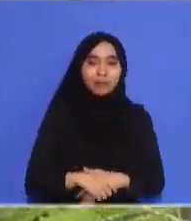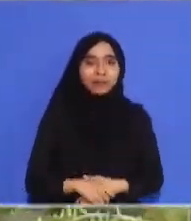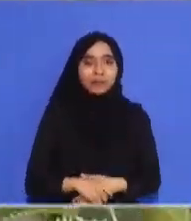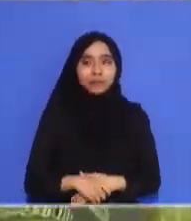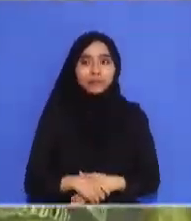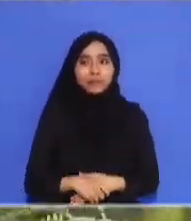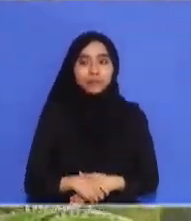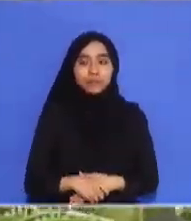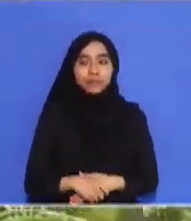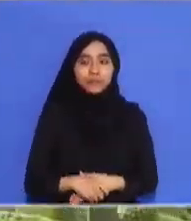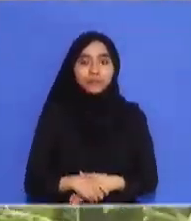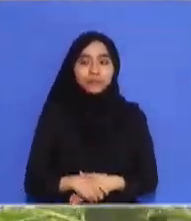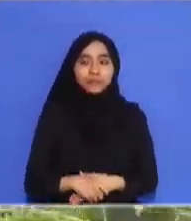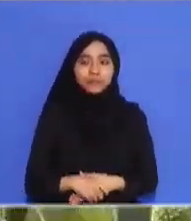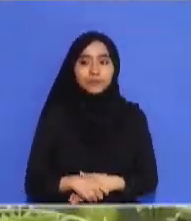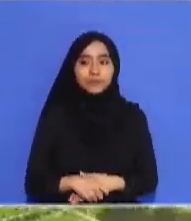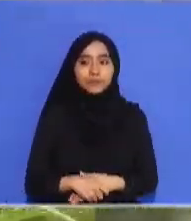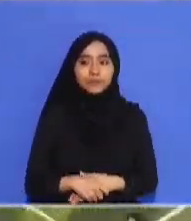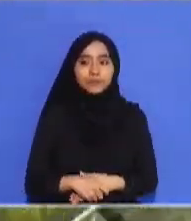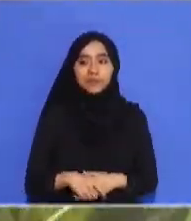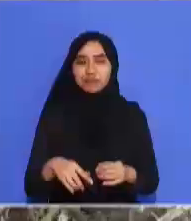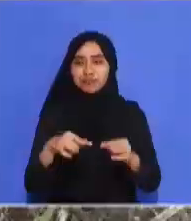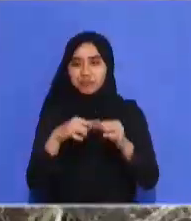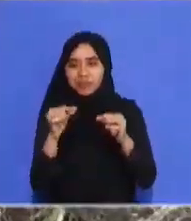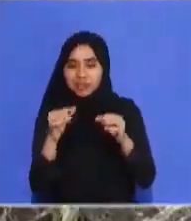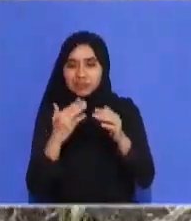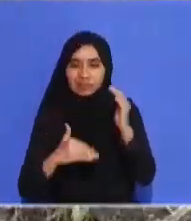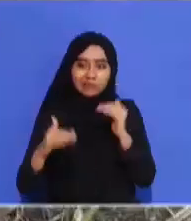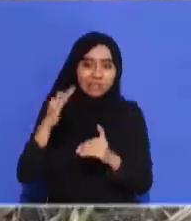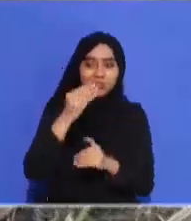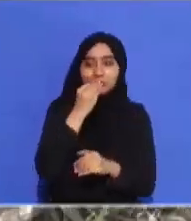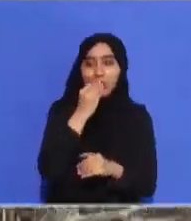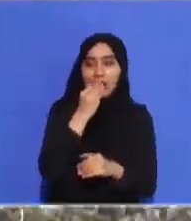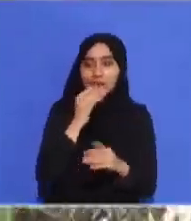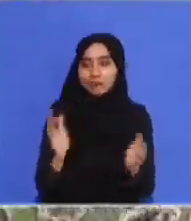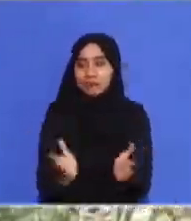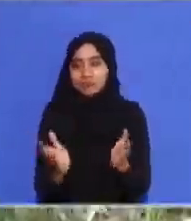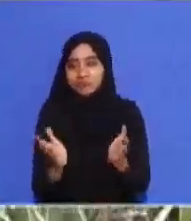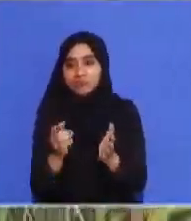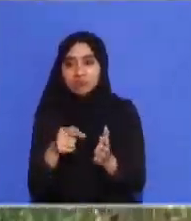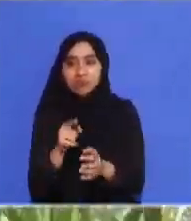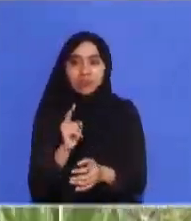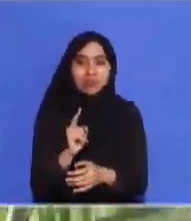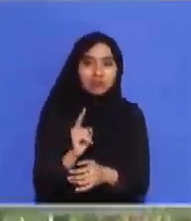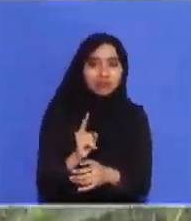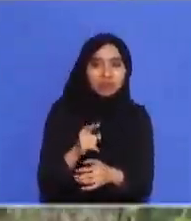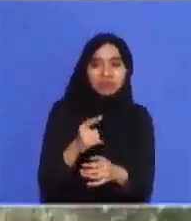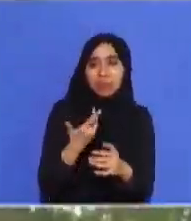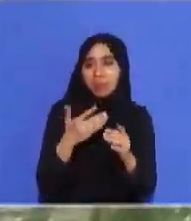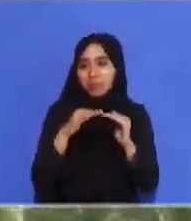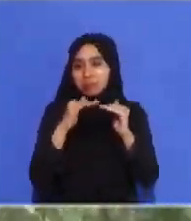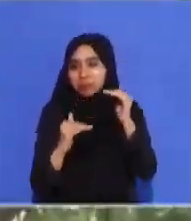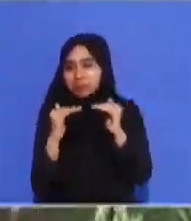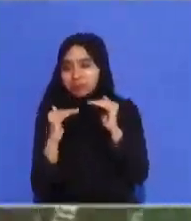mandendah lebeting wijiamt Mila menawi darar olahan saking wijiamtara Ugi ketah timbang Lan sampun ngatos